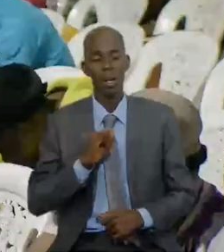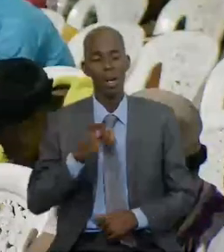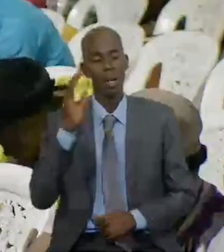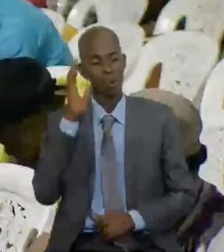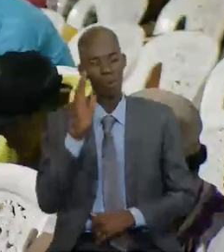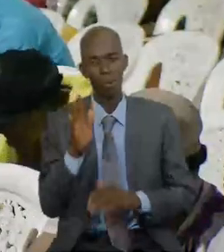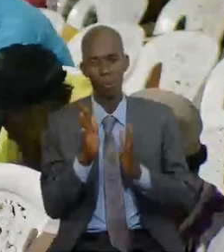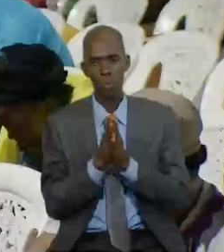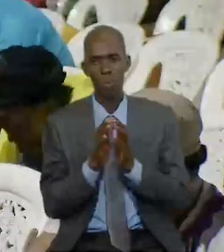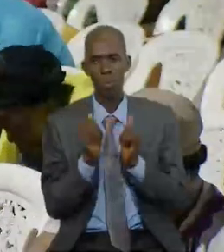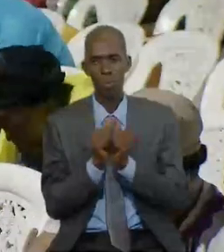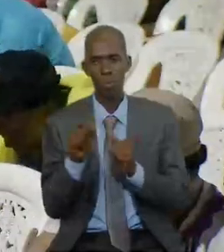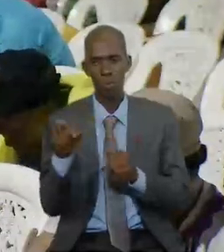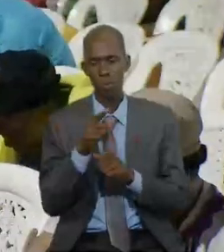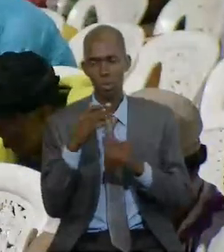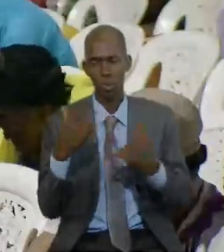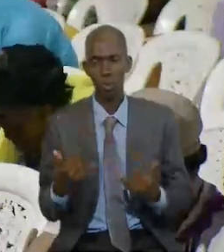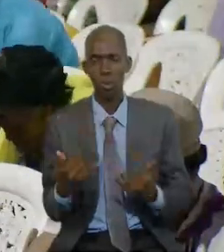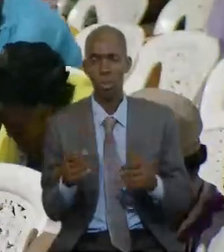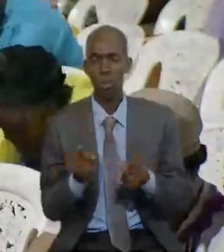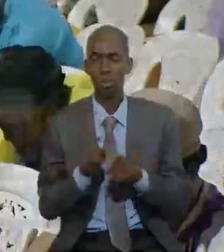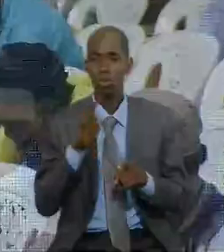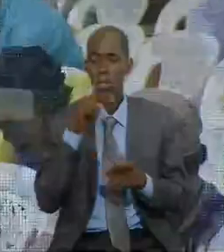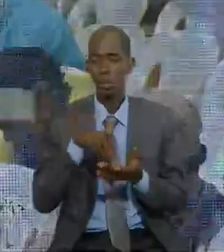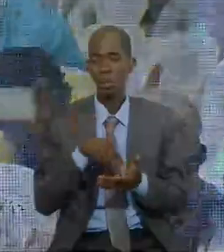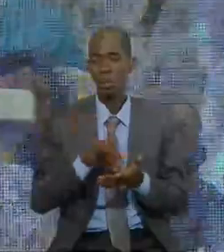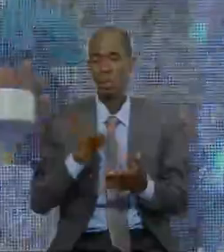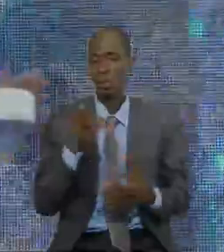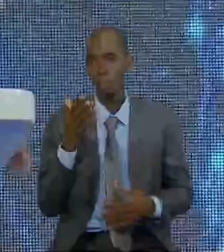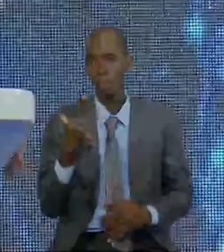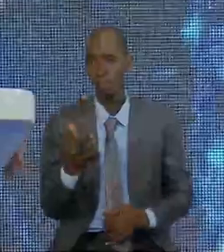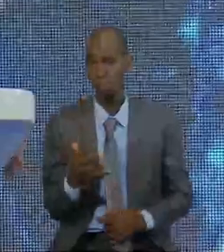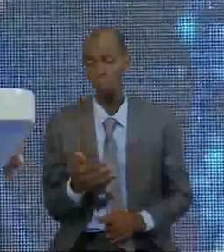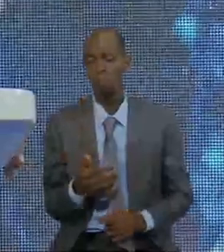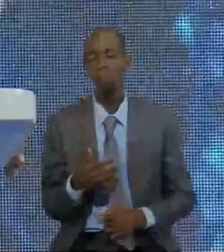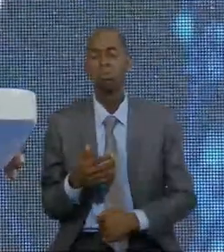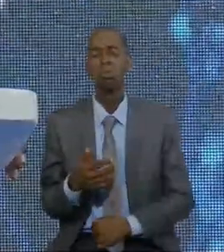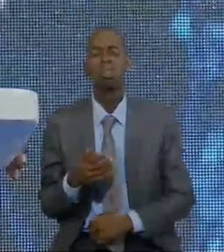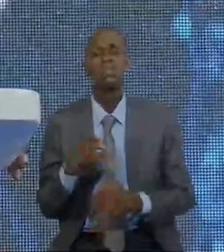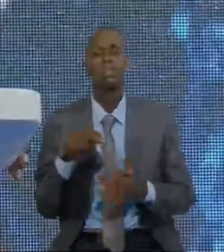j'ai pris avec toi pour toi maintenant comme tu es debout